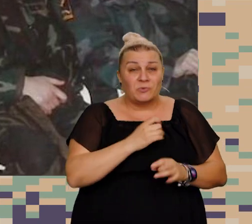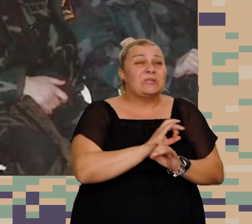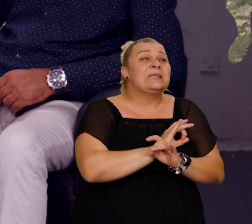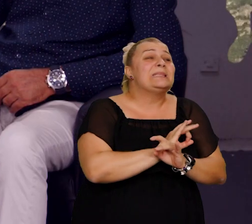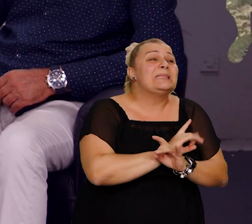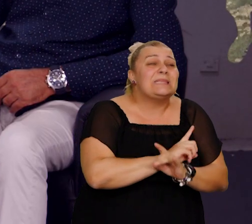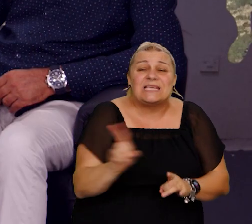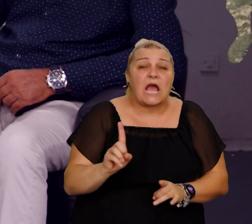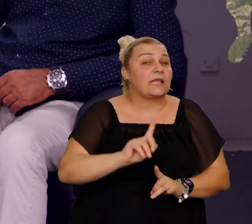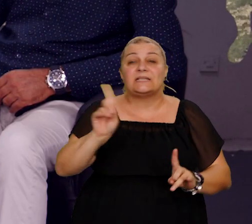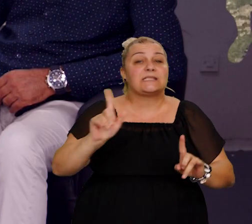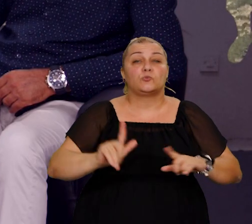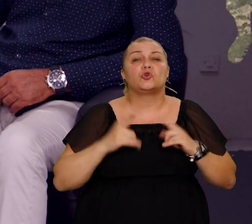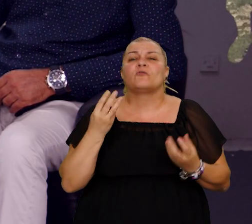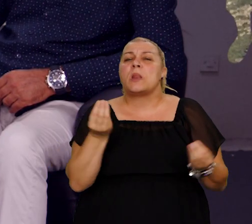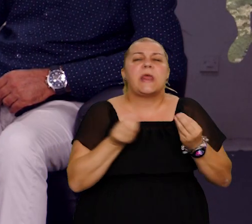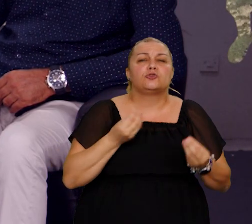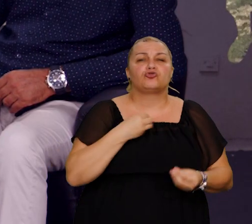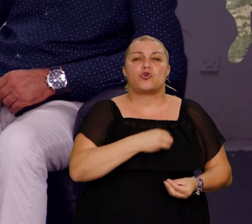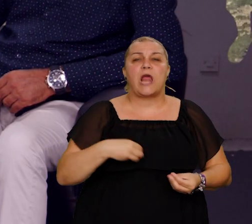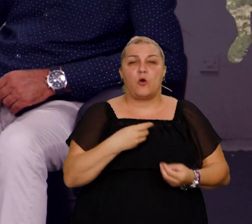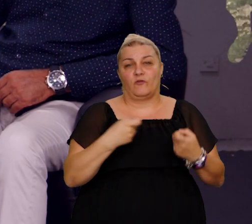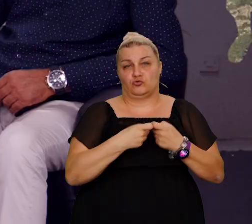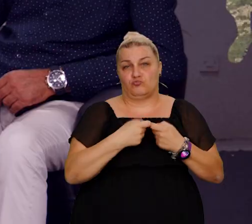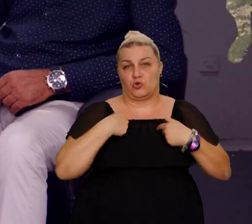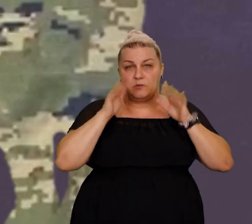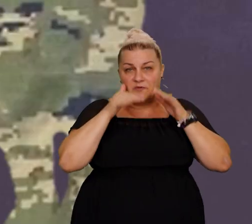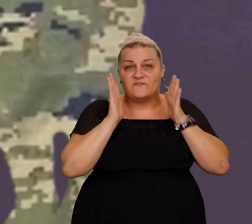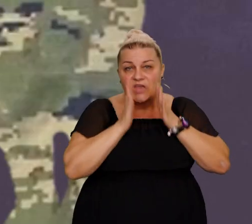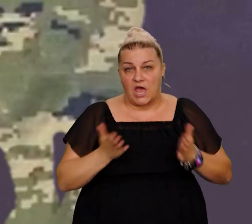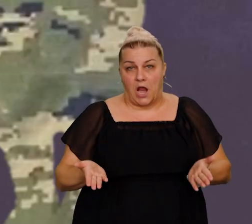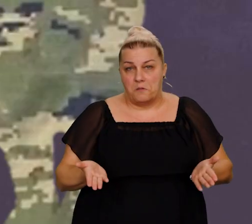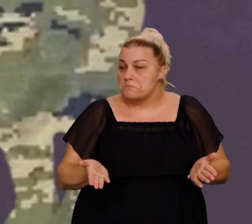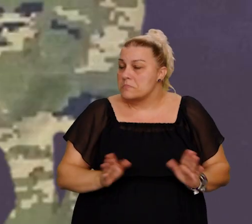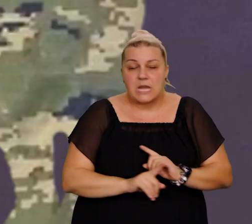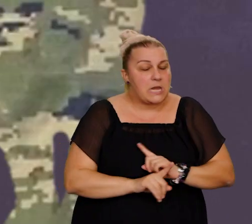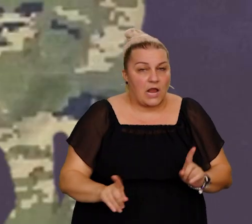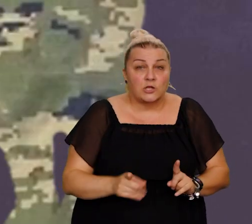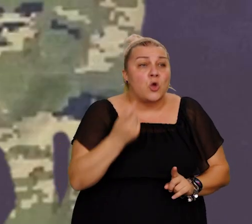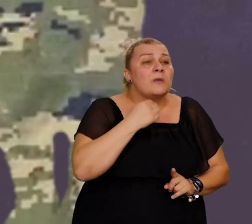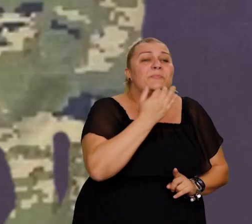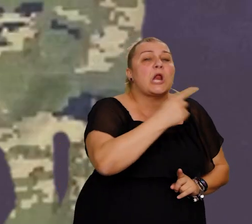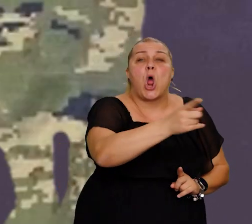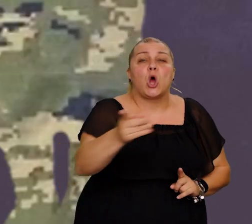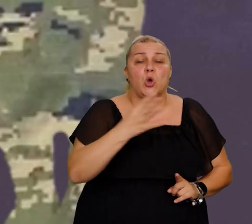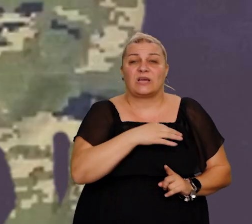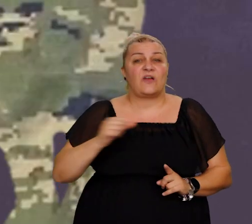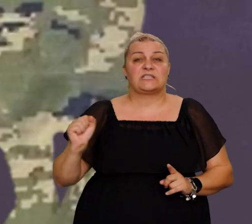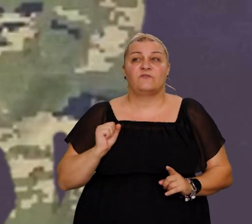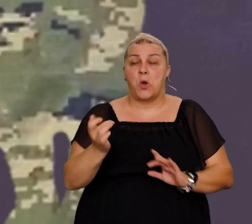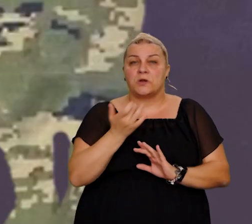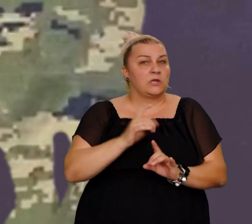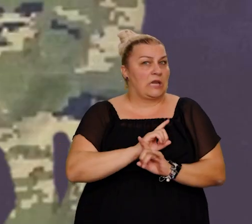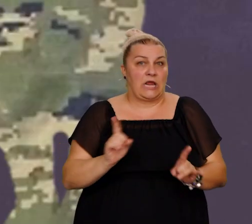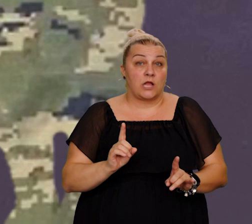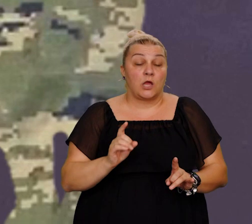nikakvu neugodnost nisam doživio na bilo koji način vezalo za moju nacionalnu pripadnost i vjersku od bilo kojeg hrvatskog vojnika.